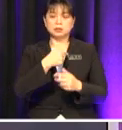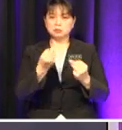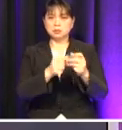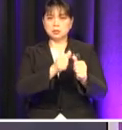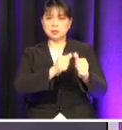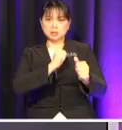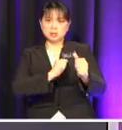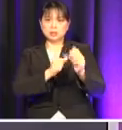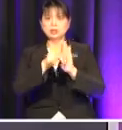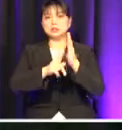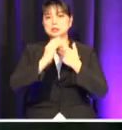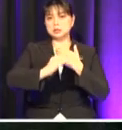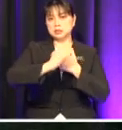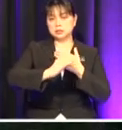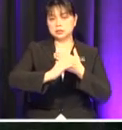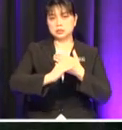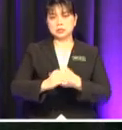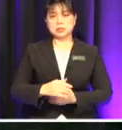Kita boleh gunakan